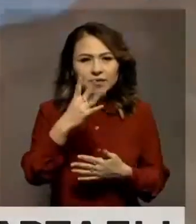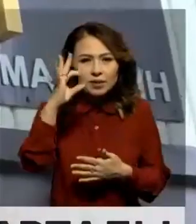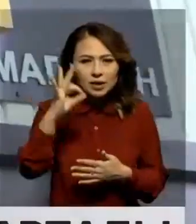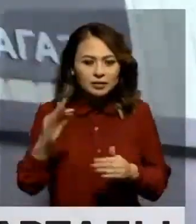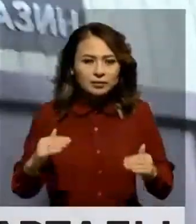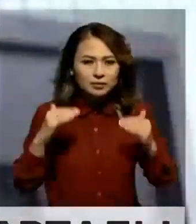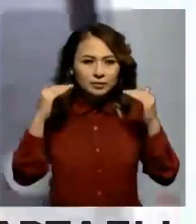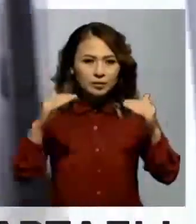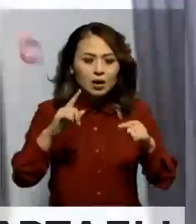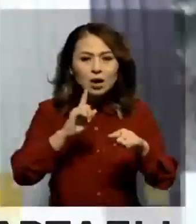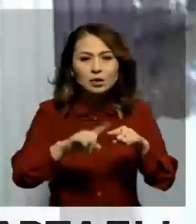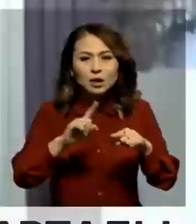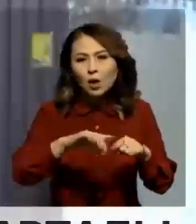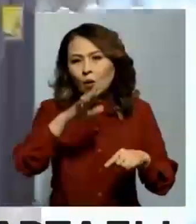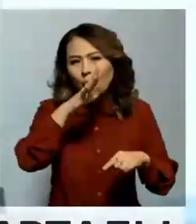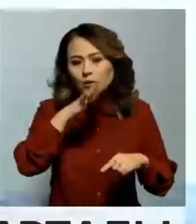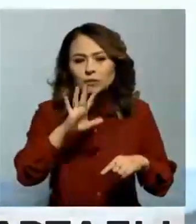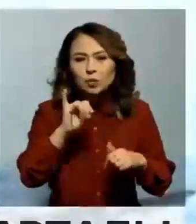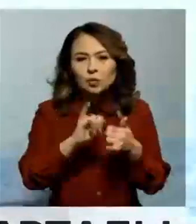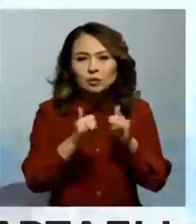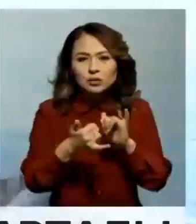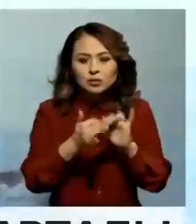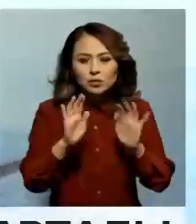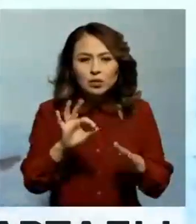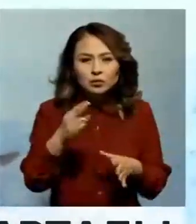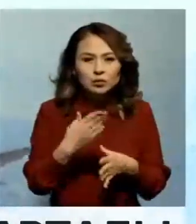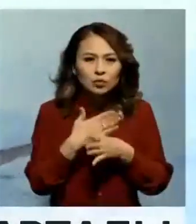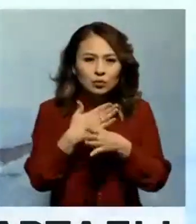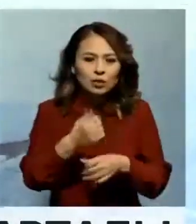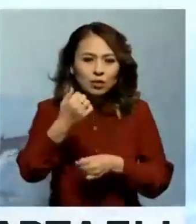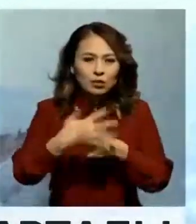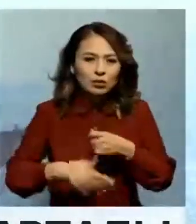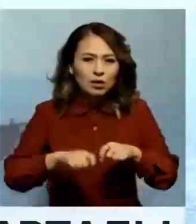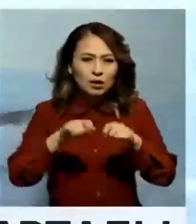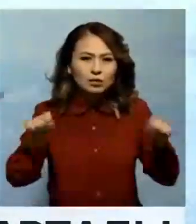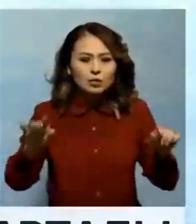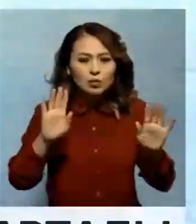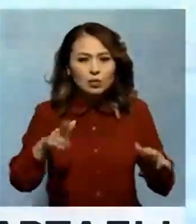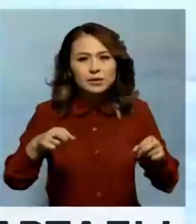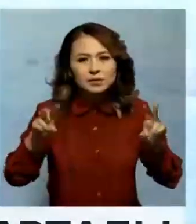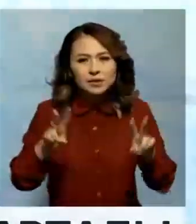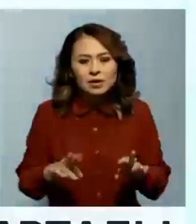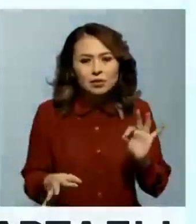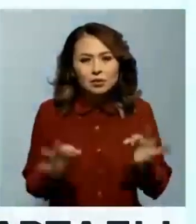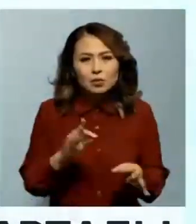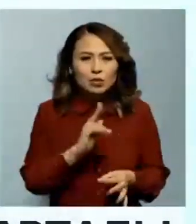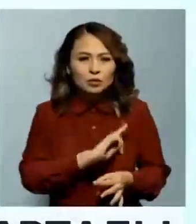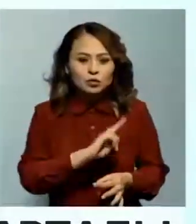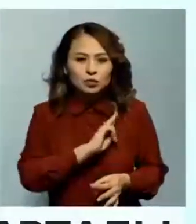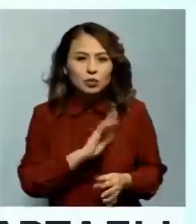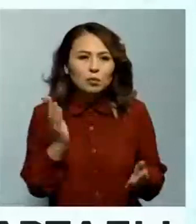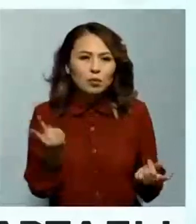25%-ке өсті. Ал алдағы уақытта Өскеменде әлеуметтік көмек орталығы ашылмақ. Осылайша мамандардың нормадан артық жұмыс